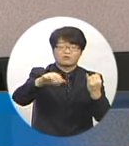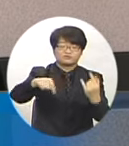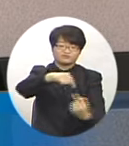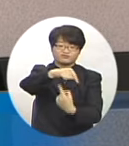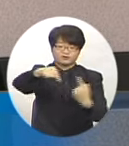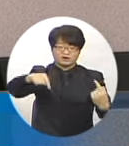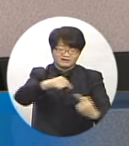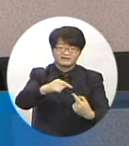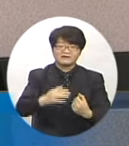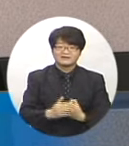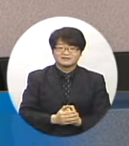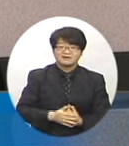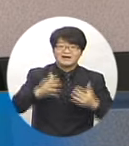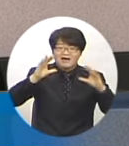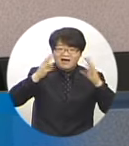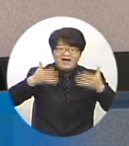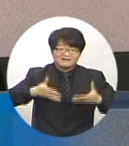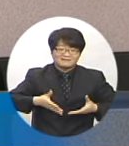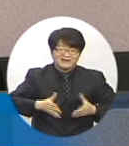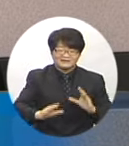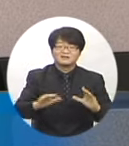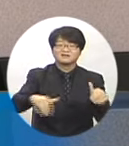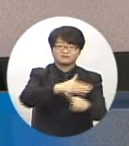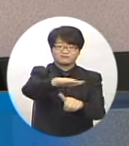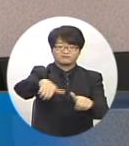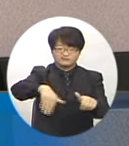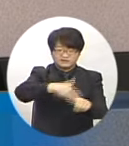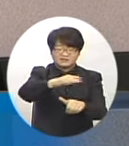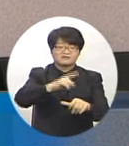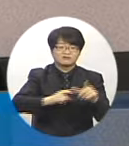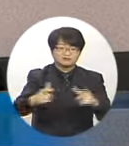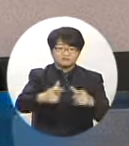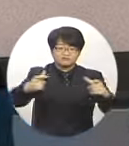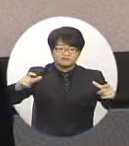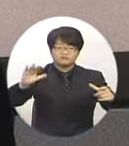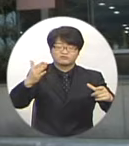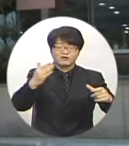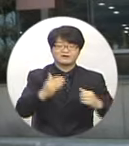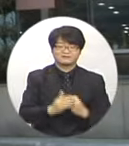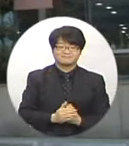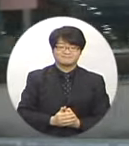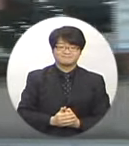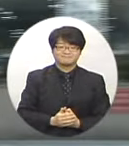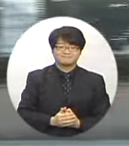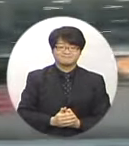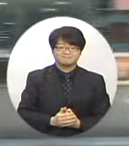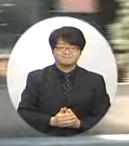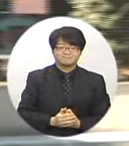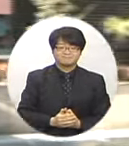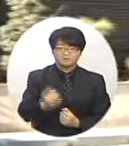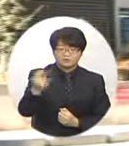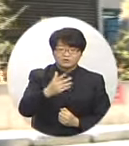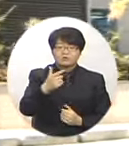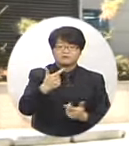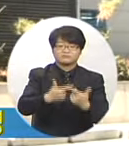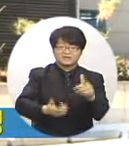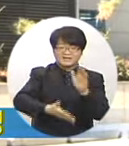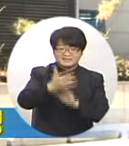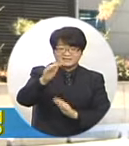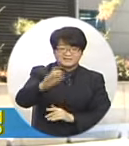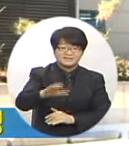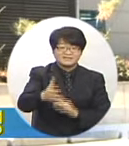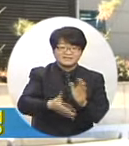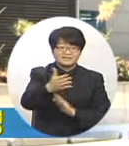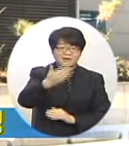등을 통해서 출산 진화 사회 분위기가 더욱 확산될 수 있도록. 아울러 부산시는 시내